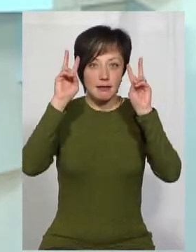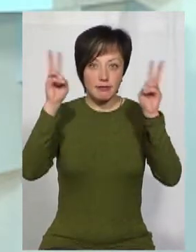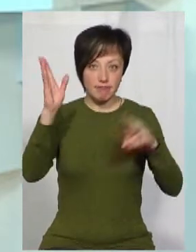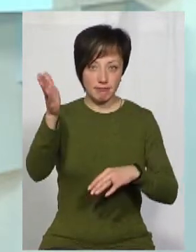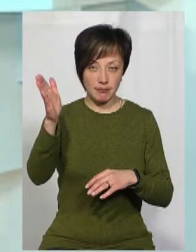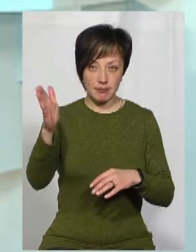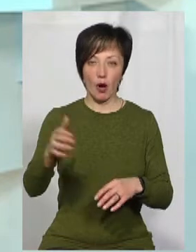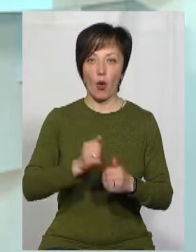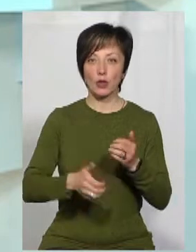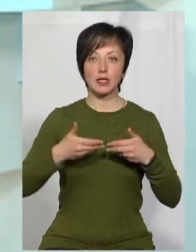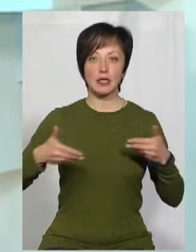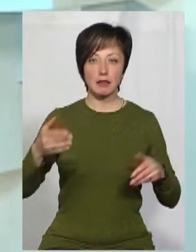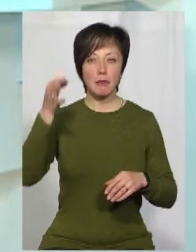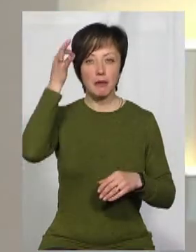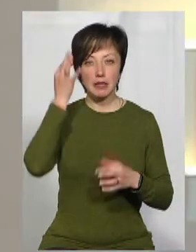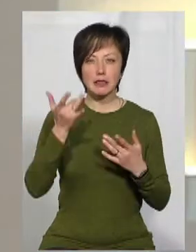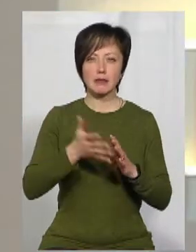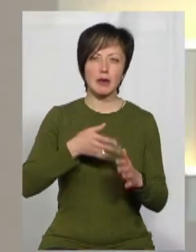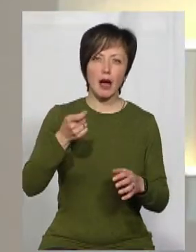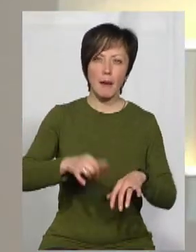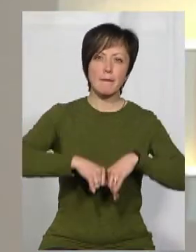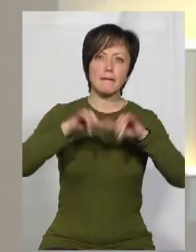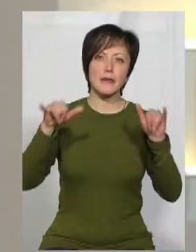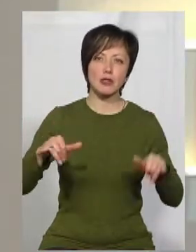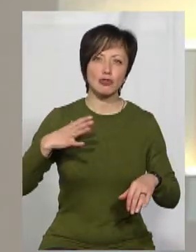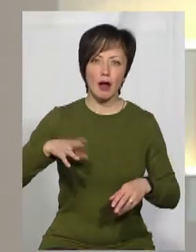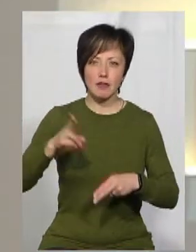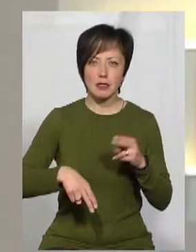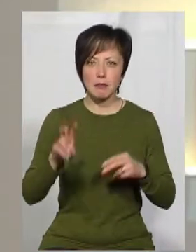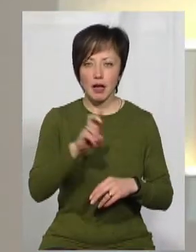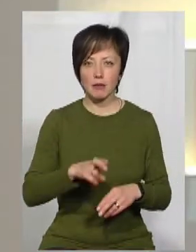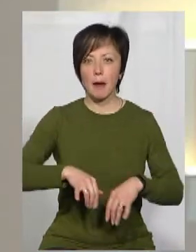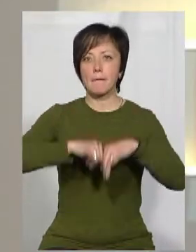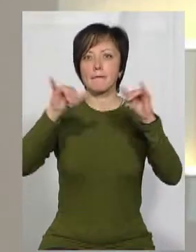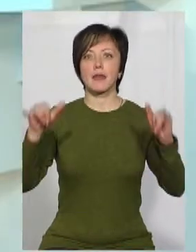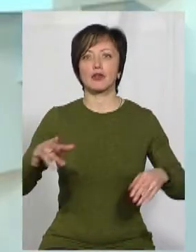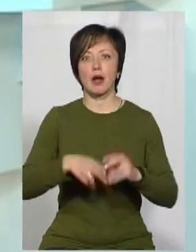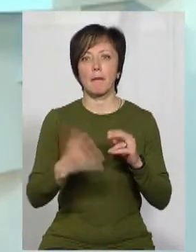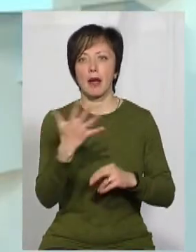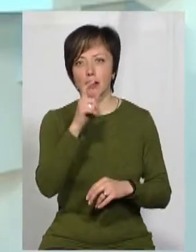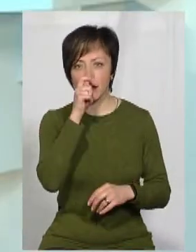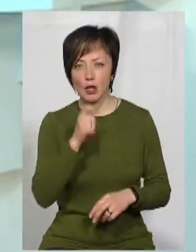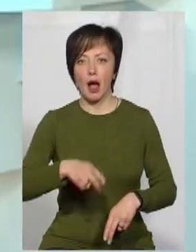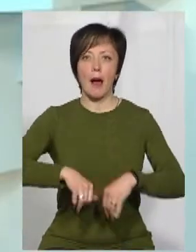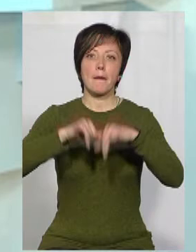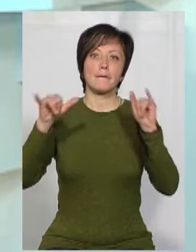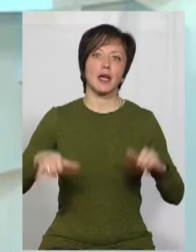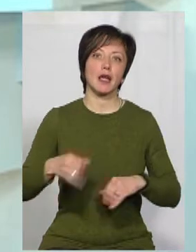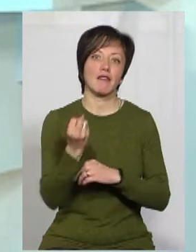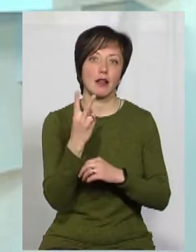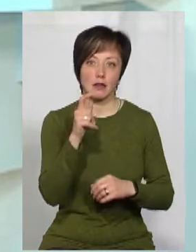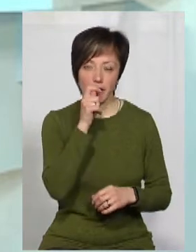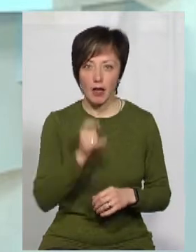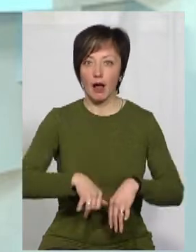непрогнозованість. Ну, кожен з нас пам'ятає, скільки було заяв. Пік ми чекаємо в кінці березня, пік ми чекаємо там 5 квітня, пік ми чекаємо